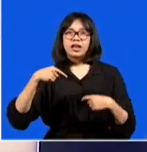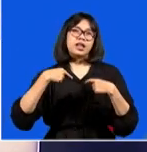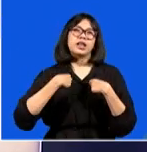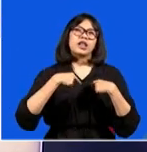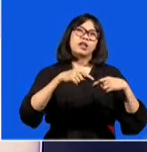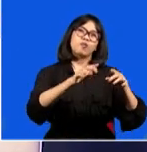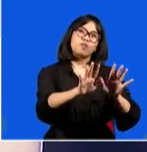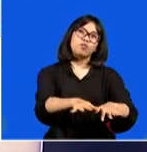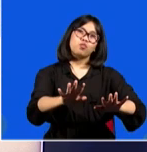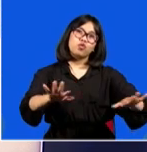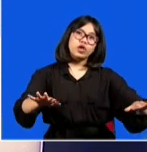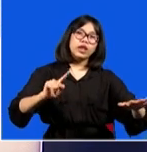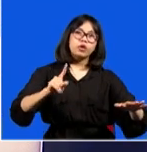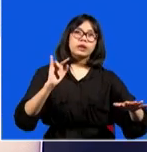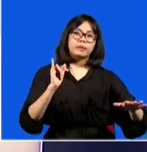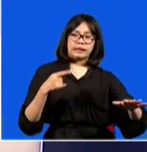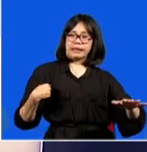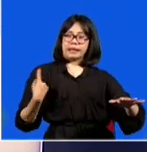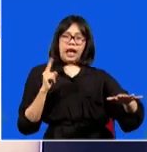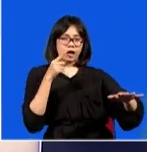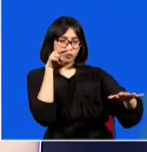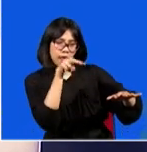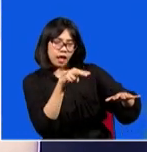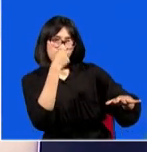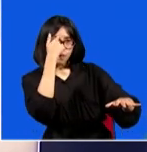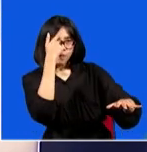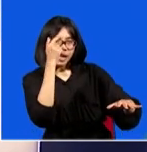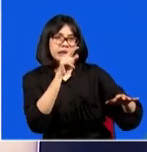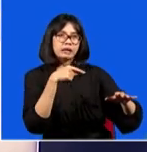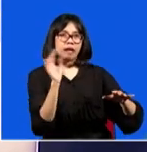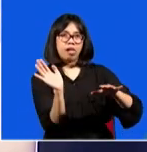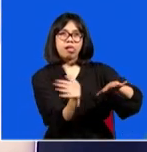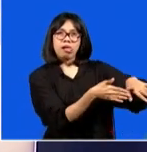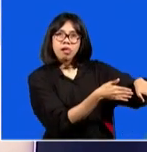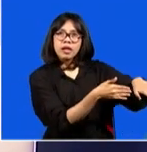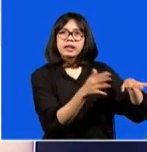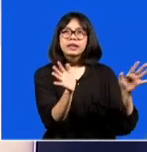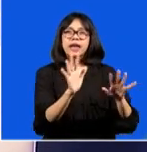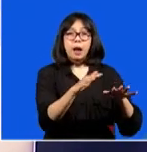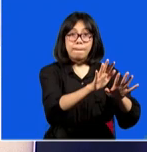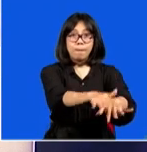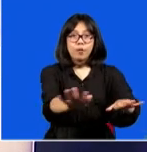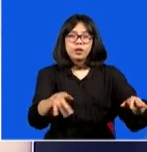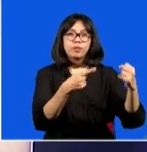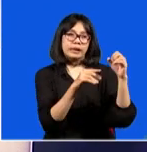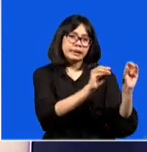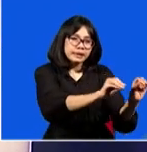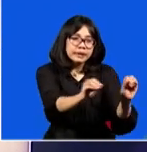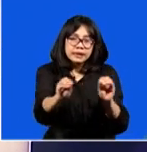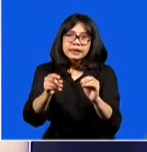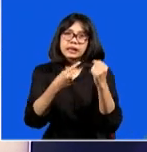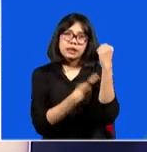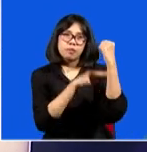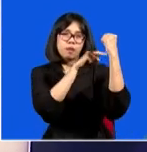adalah sumber belajar kita jangan sia-siakan mereka kembangkan minat kembangkan bakat dan potensi